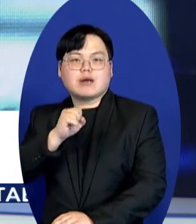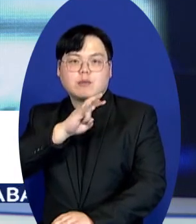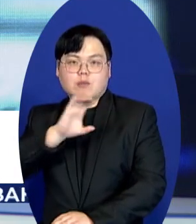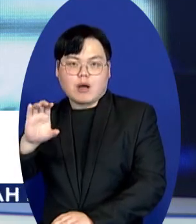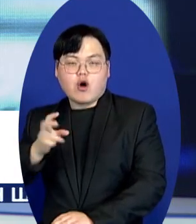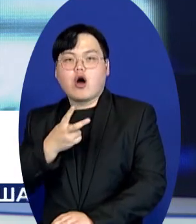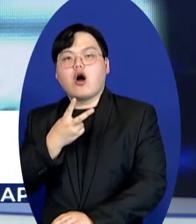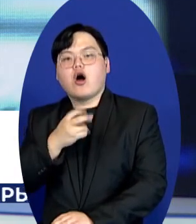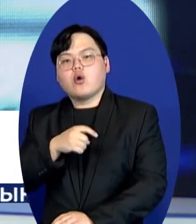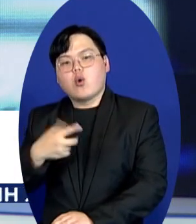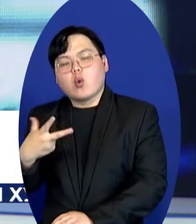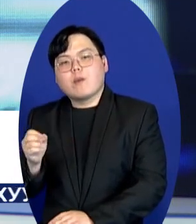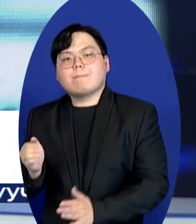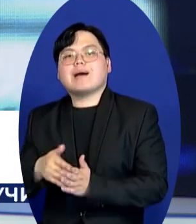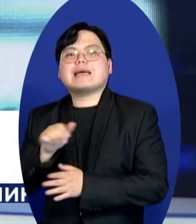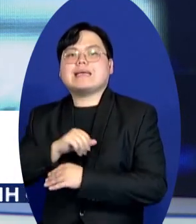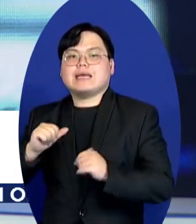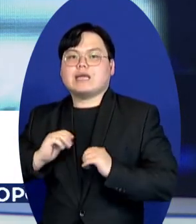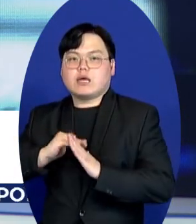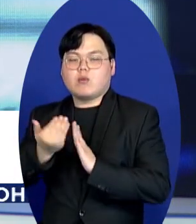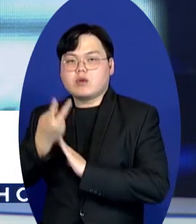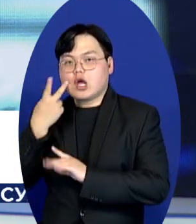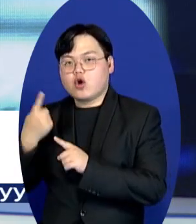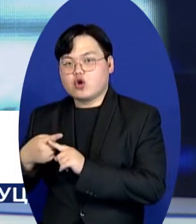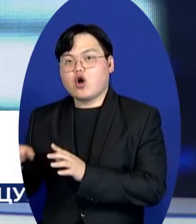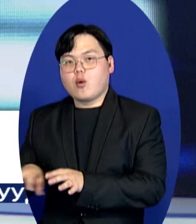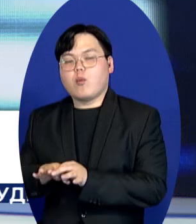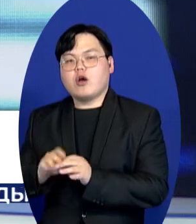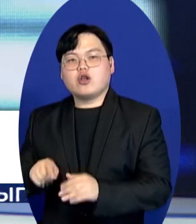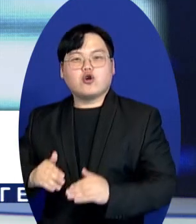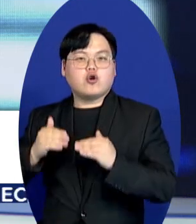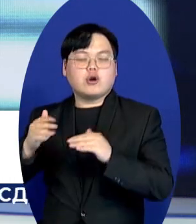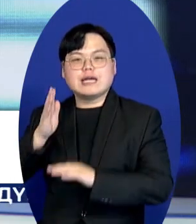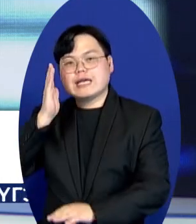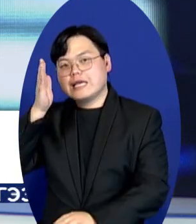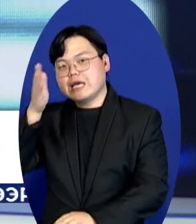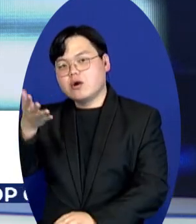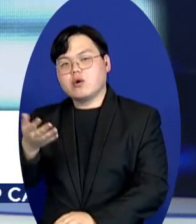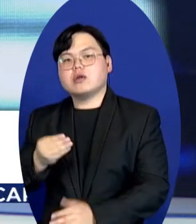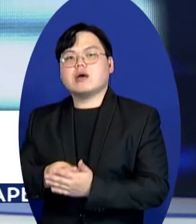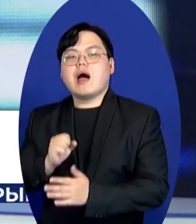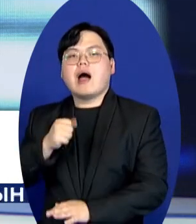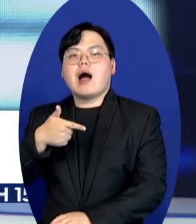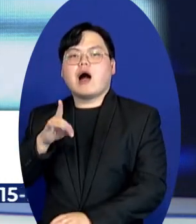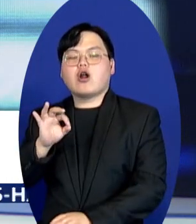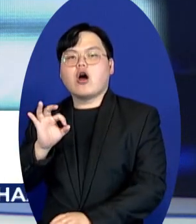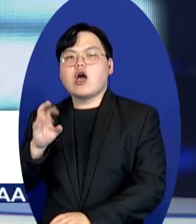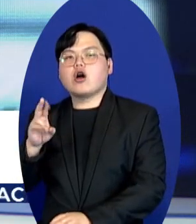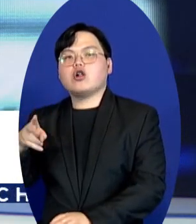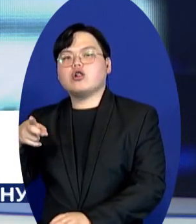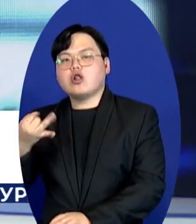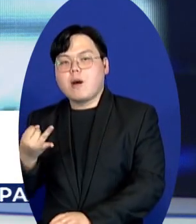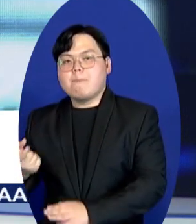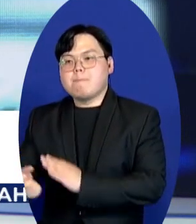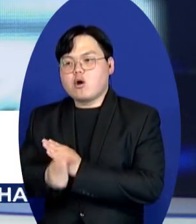20-30 мянган иргэн өрх хөдөө аж ахуй салбартай хамааралтай байдаг. За тэдний хөгжил болоод ирээдүйн агроэкологийн чиглэлээр мэрэгжил